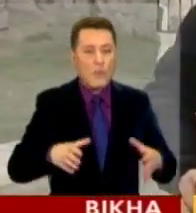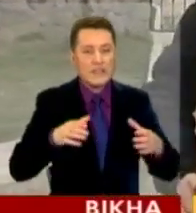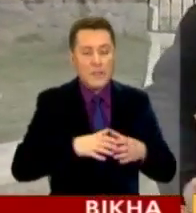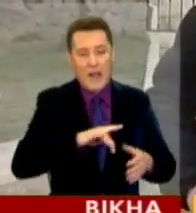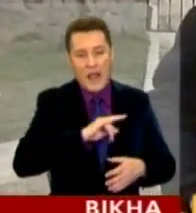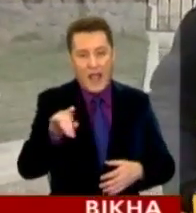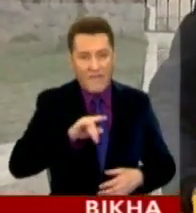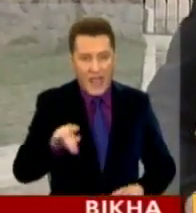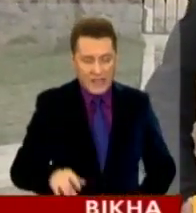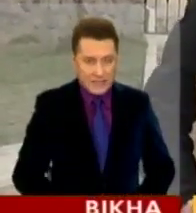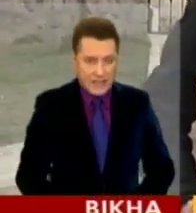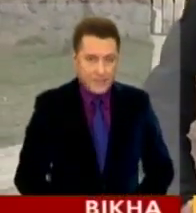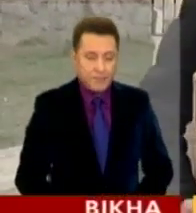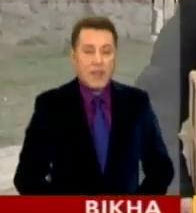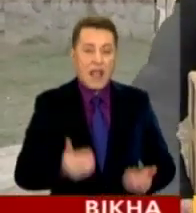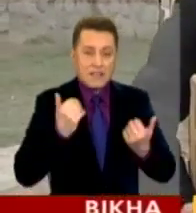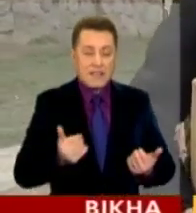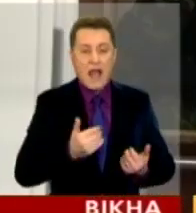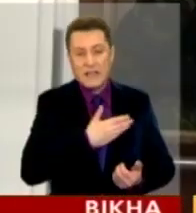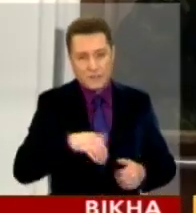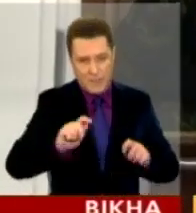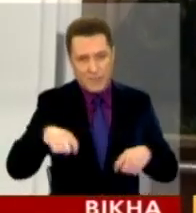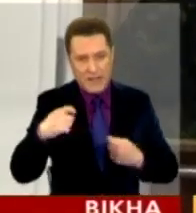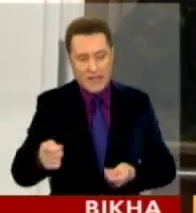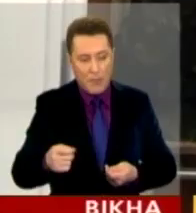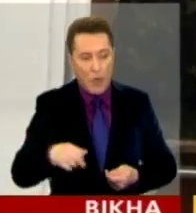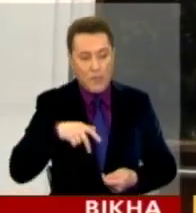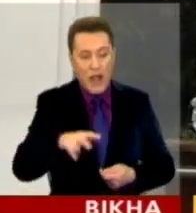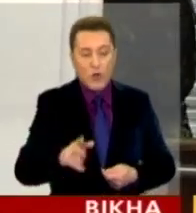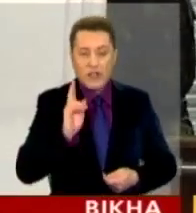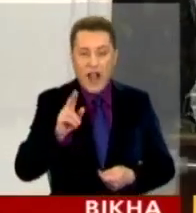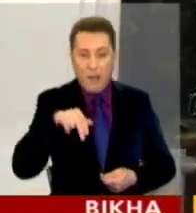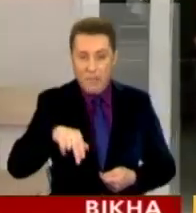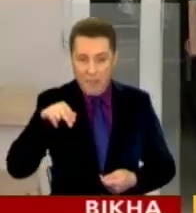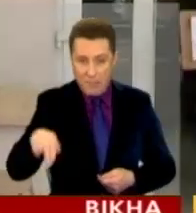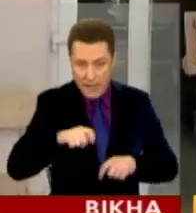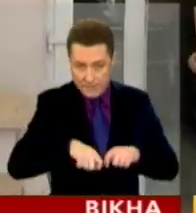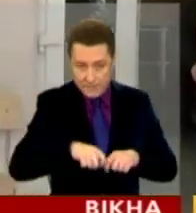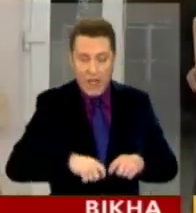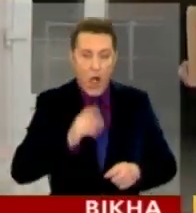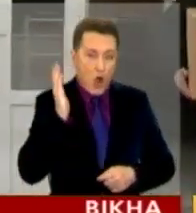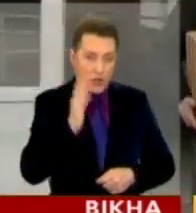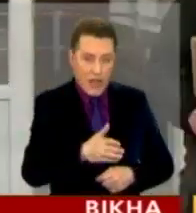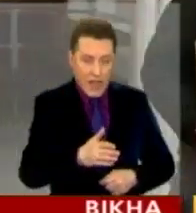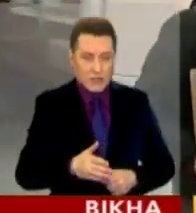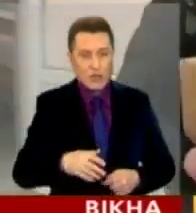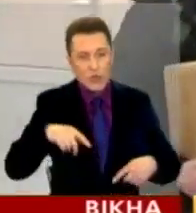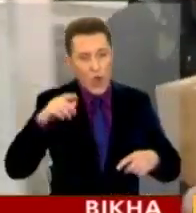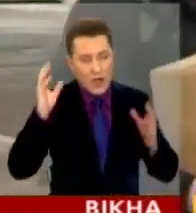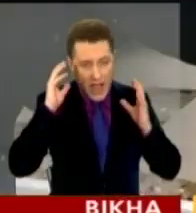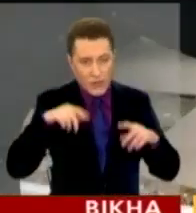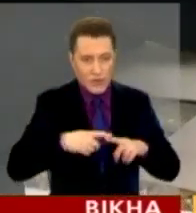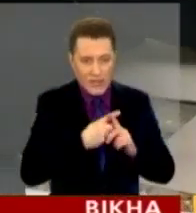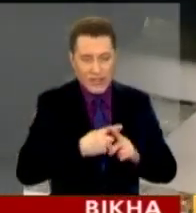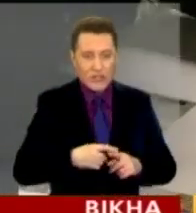тактичної авіації. І зараз ми її туди передамо. Проходимо через контрольно-пропускний пункт і одразу прямуємо до радіотехнічної